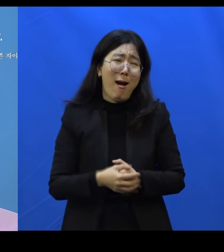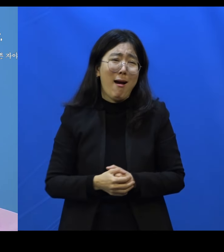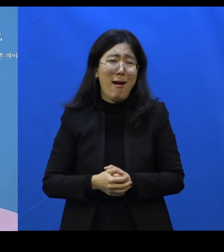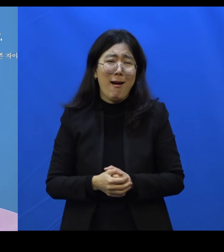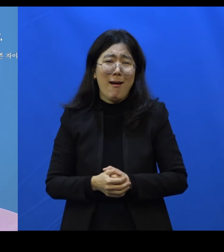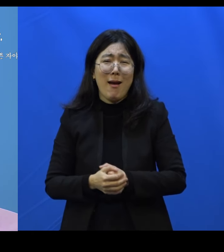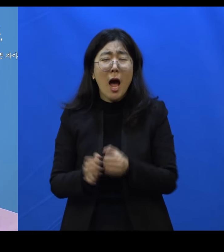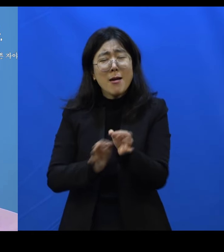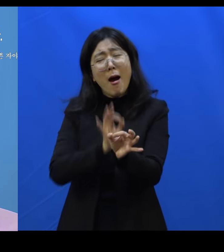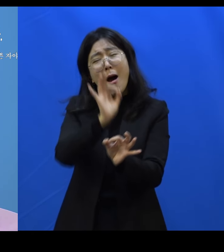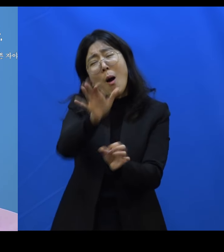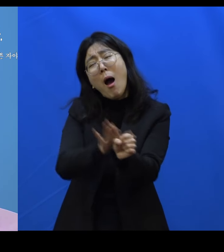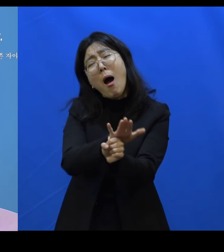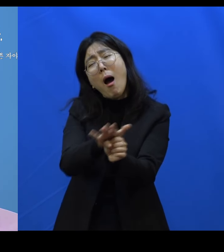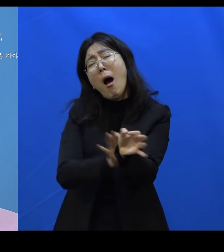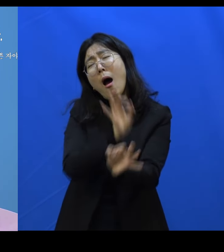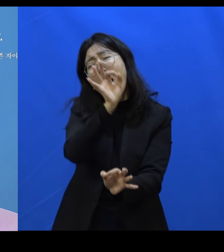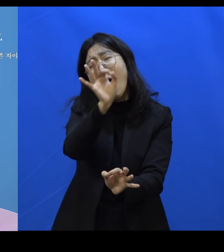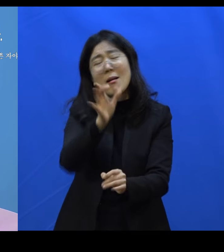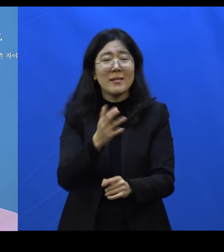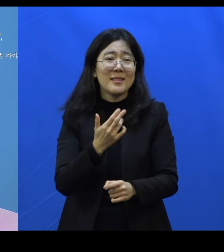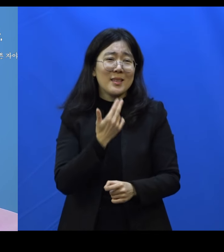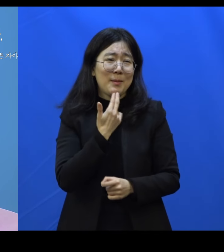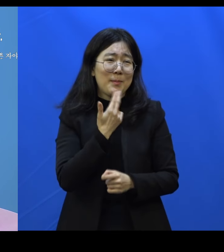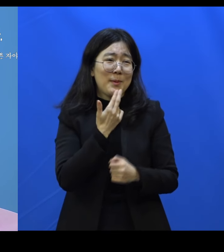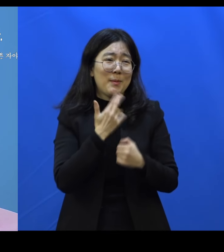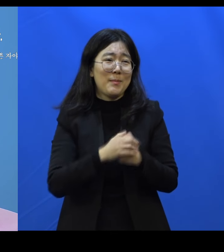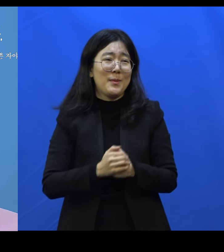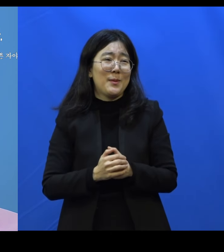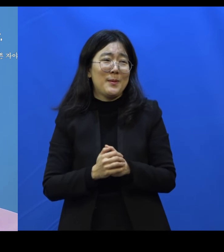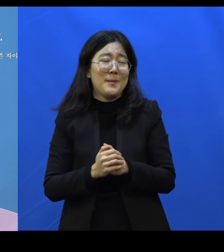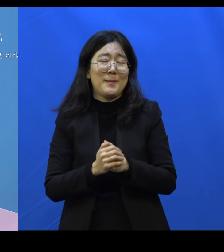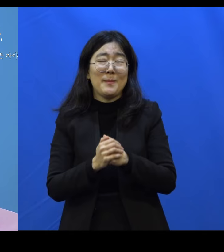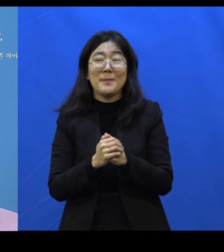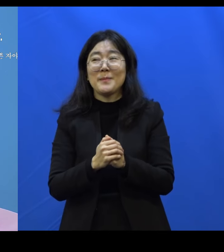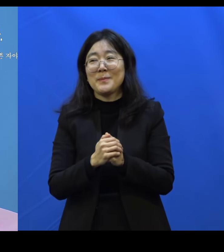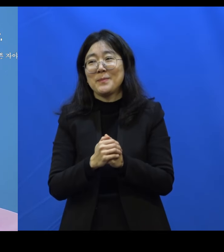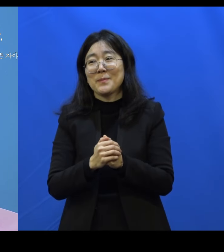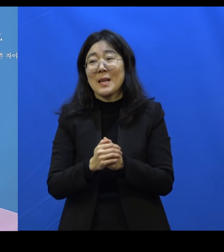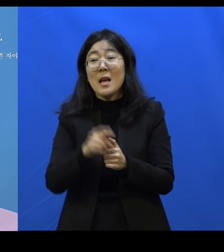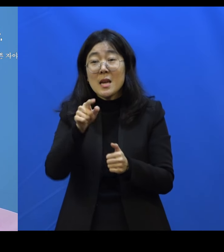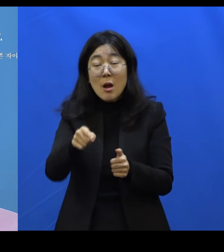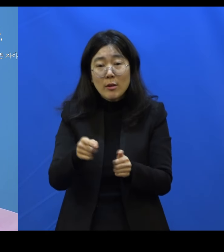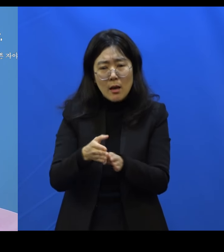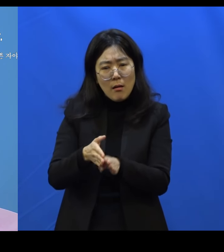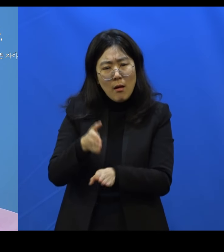여러분 신앙생활도 마찬가지입니다. 이런 시간을 통해서 무엇을 경험합니까?